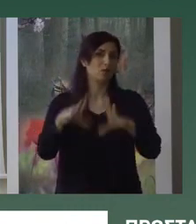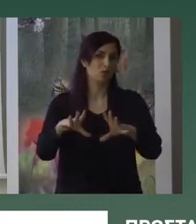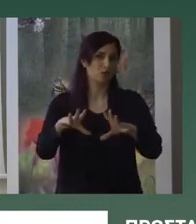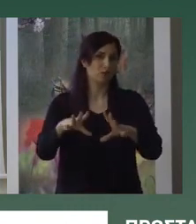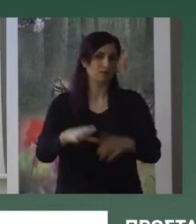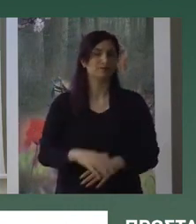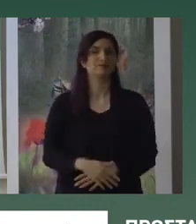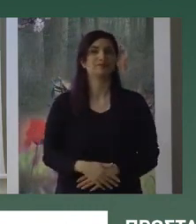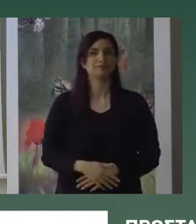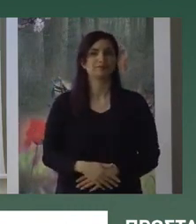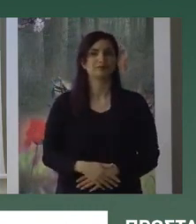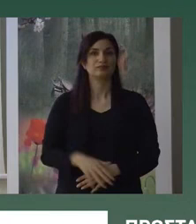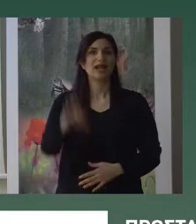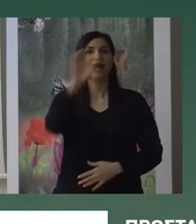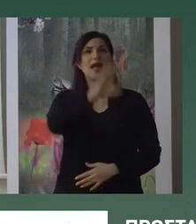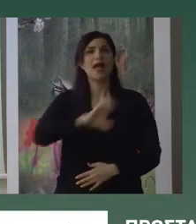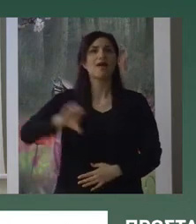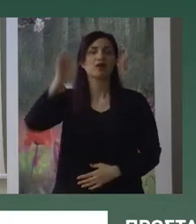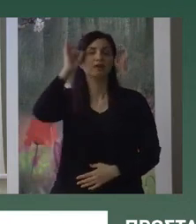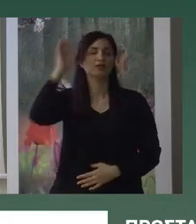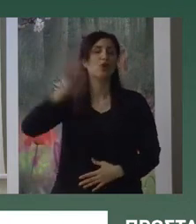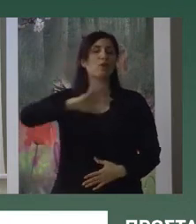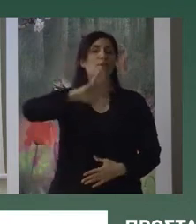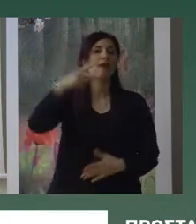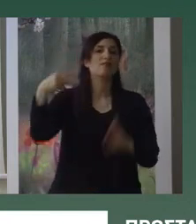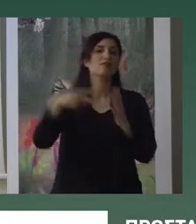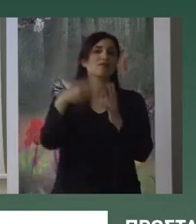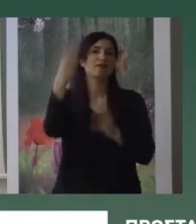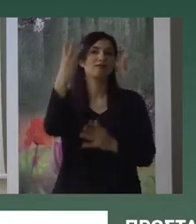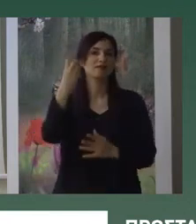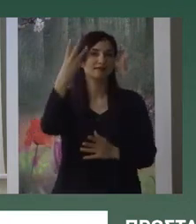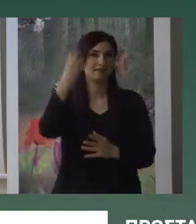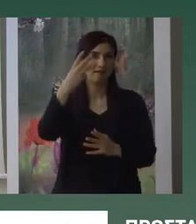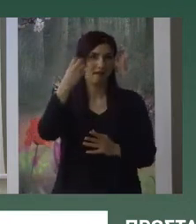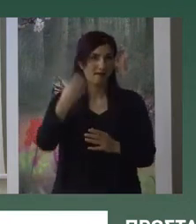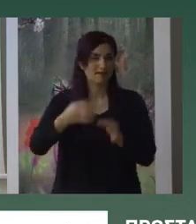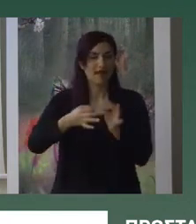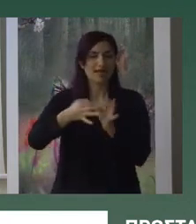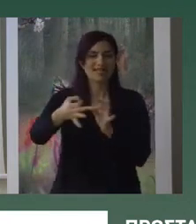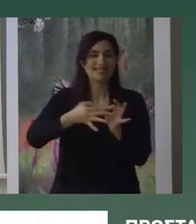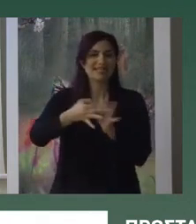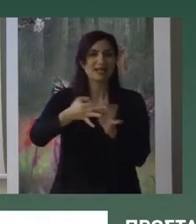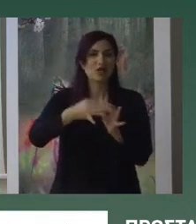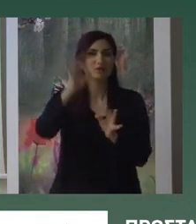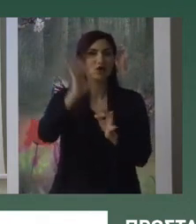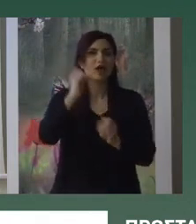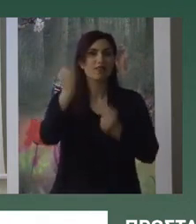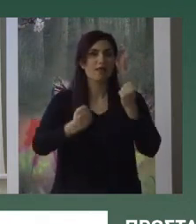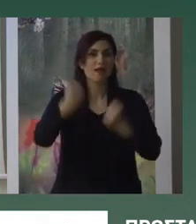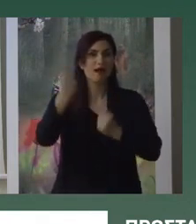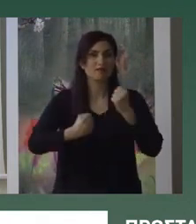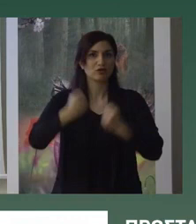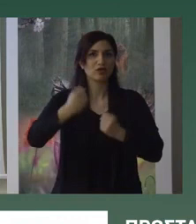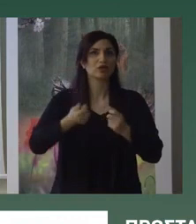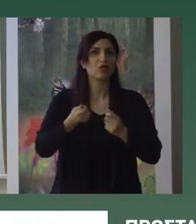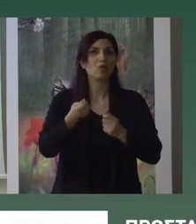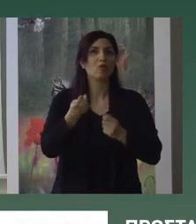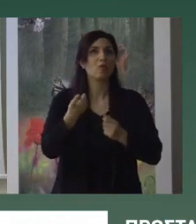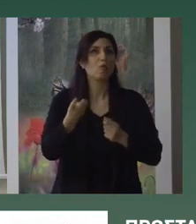μέχρι το 2030, δηλαδή πόσα γραμμάρια ιδιοξείδου του άνθρακα θα παράγονται ένα χιλιόμετρο που διανύει ένα αυτοκίνητο. Ξεκινάμε το